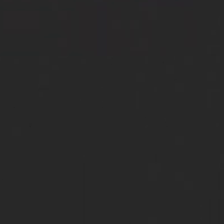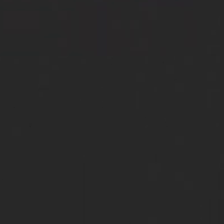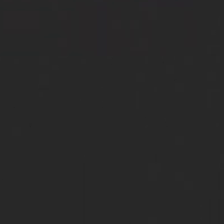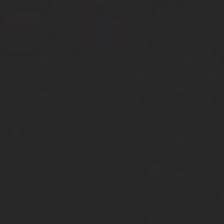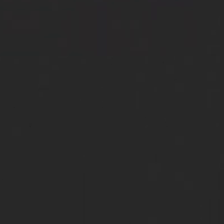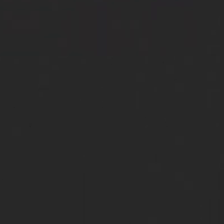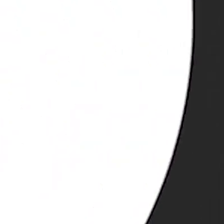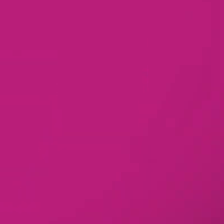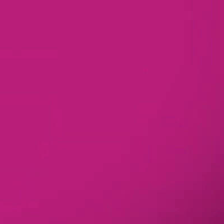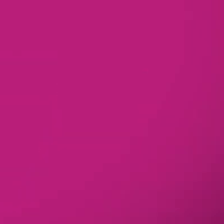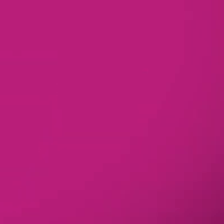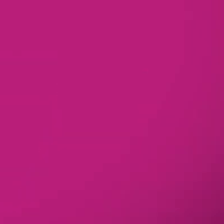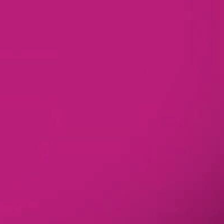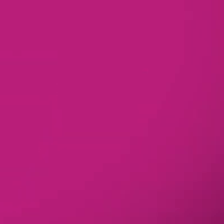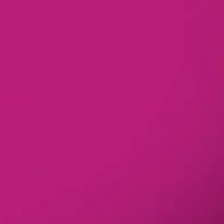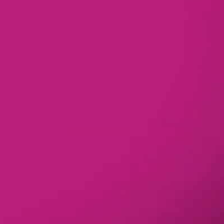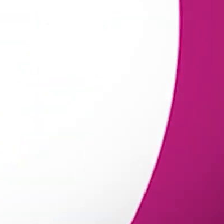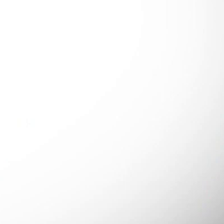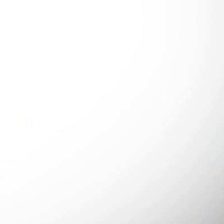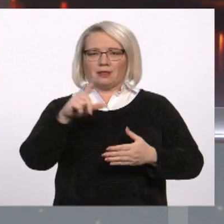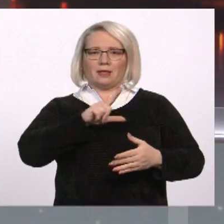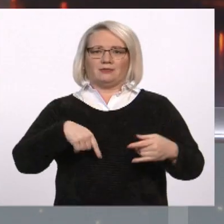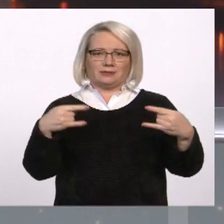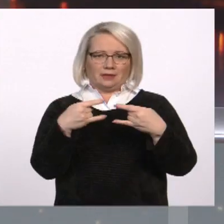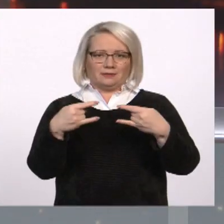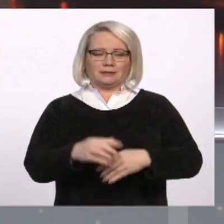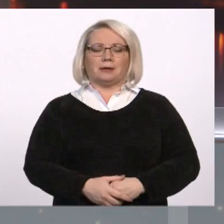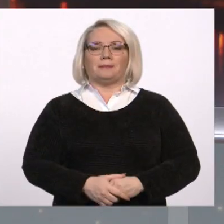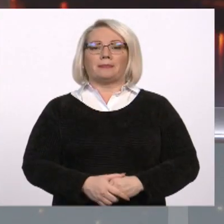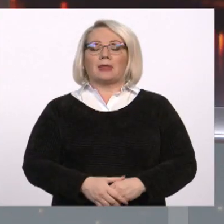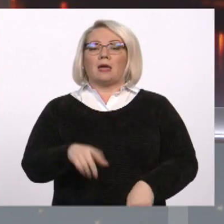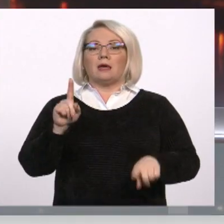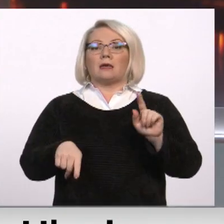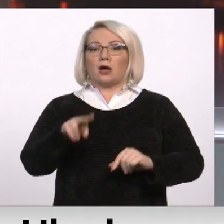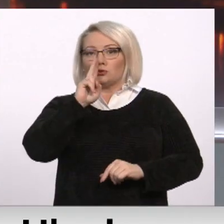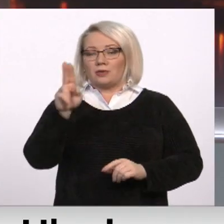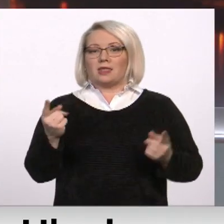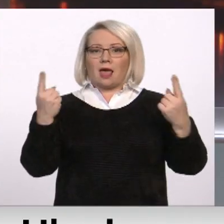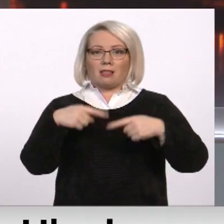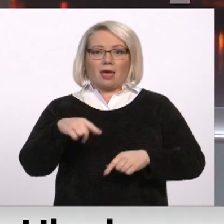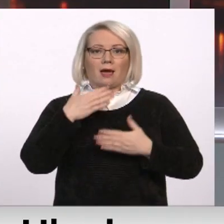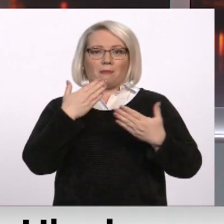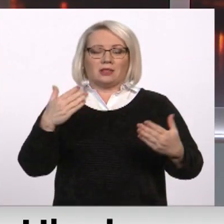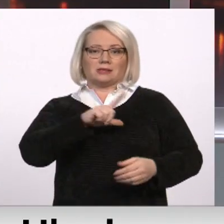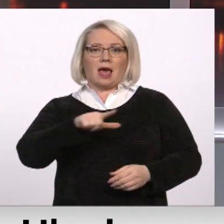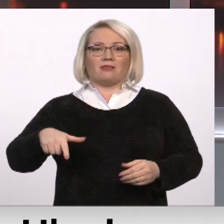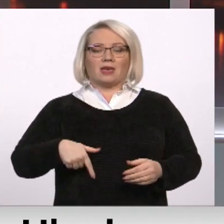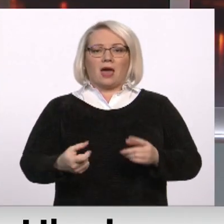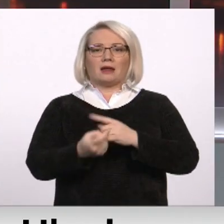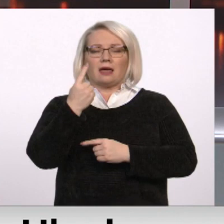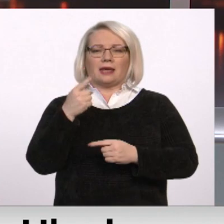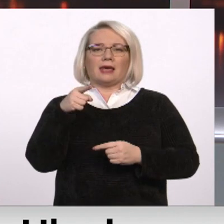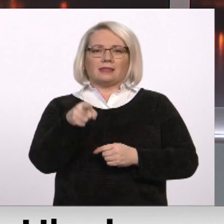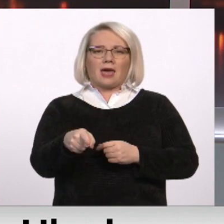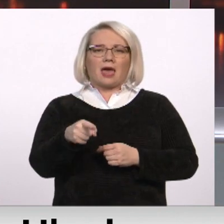Re, viss ēters ir te! Dažu nedēļu laikā, pateicoties Latvijā radītais ziedojumu straumēšanas